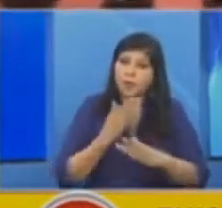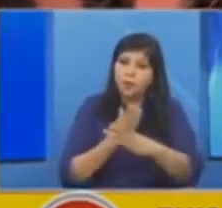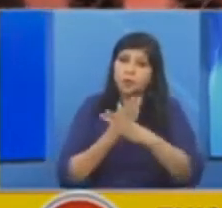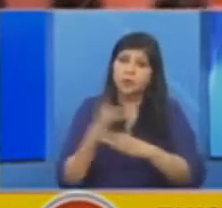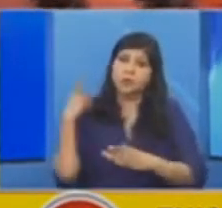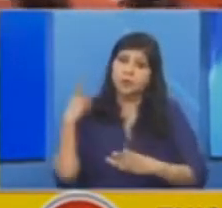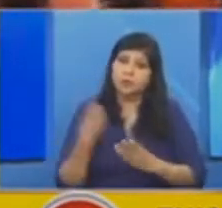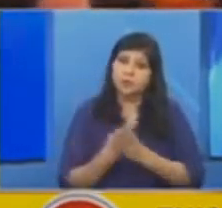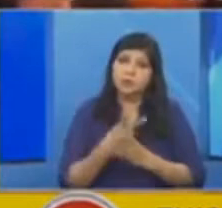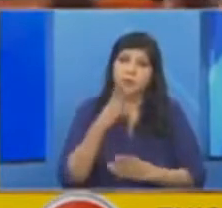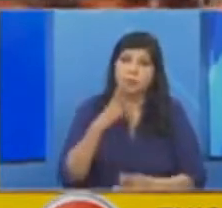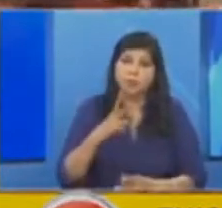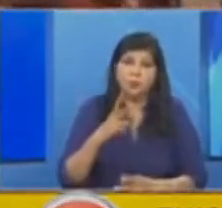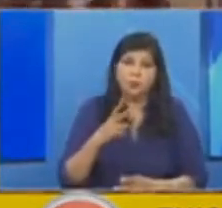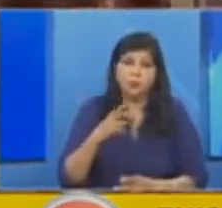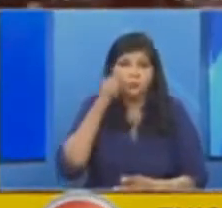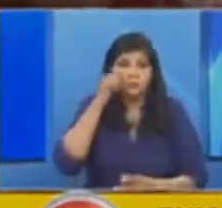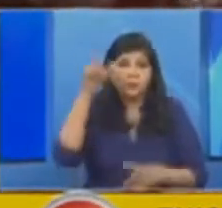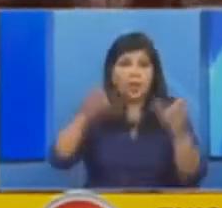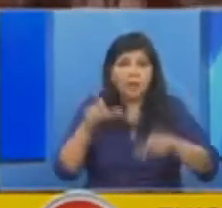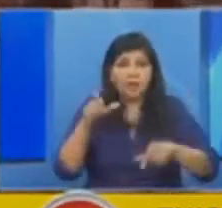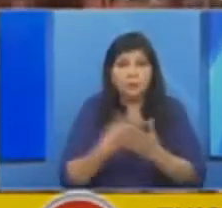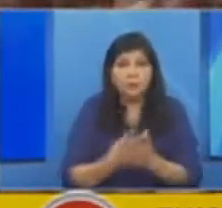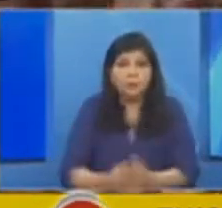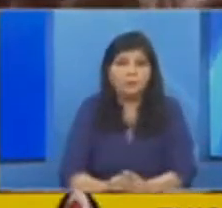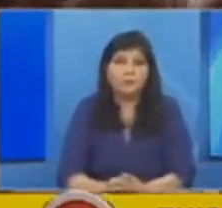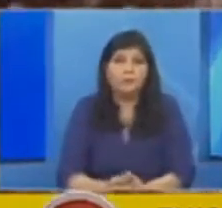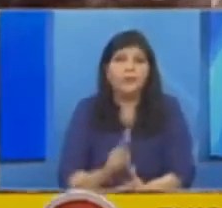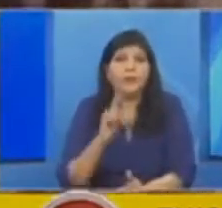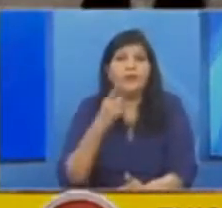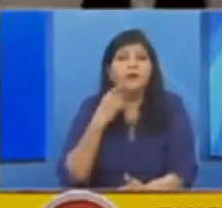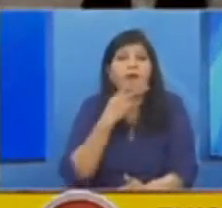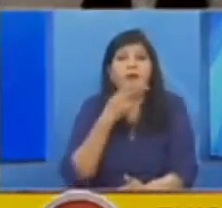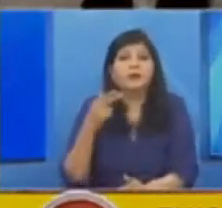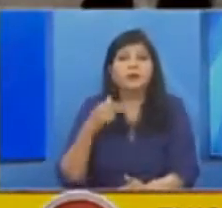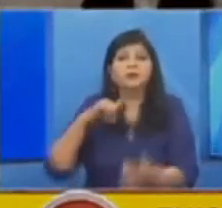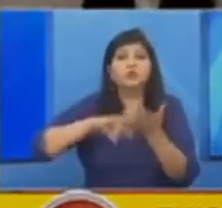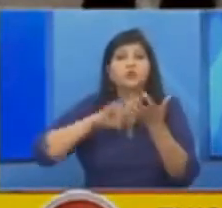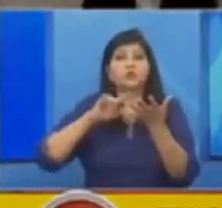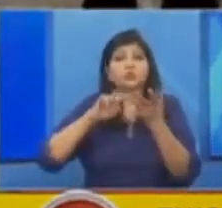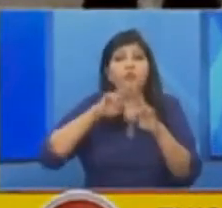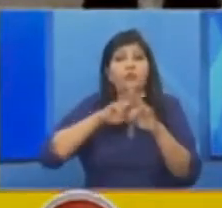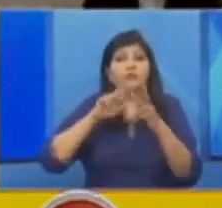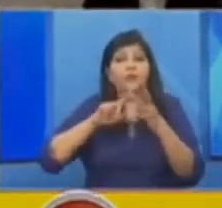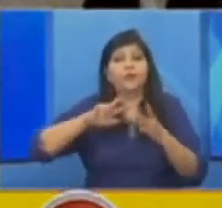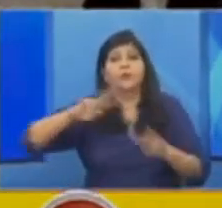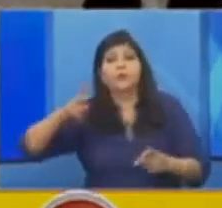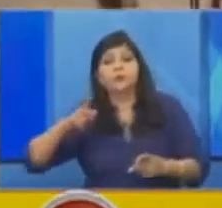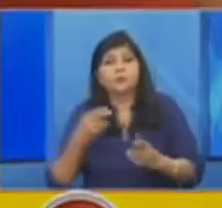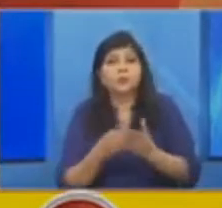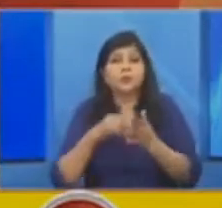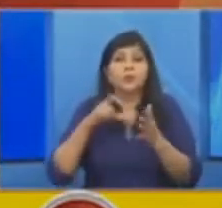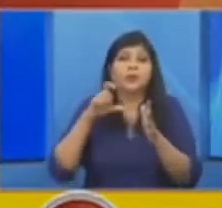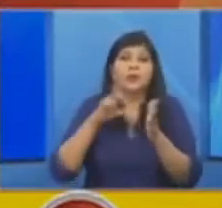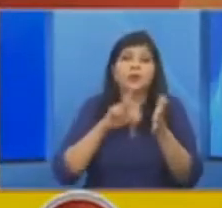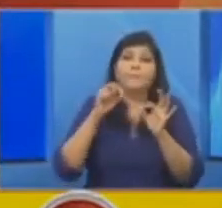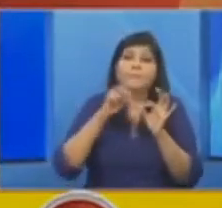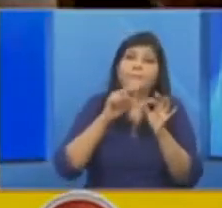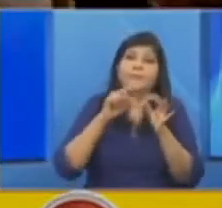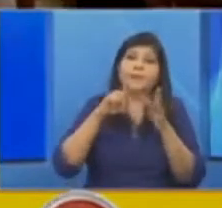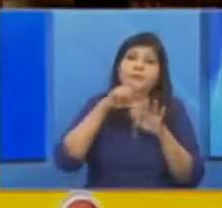दो जाबाज किरधारों की, एक हैं सोफी और दूसरी विदा,